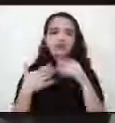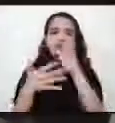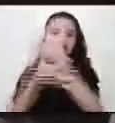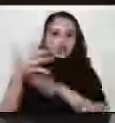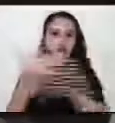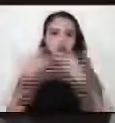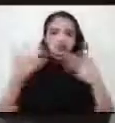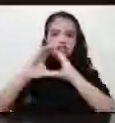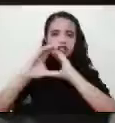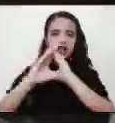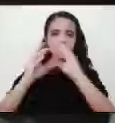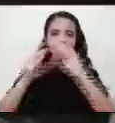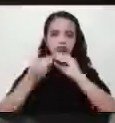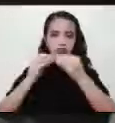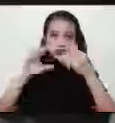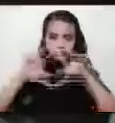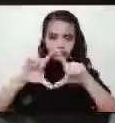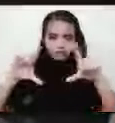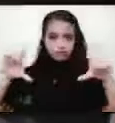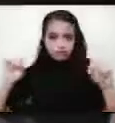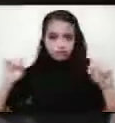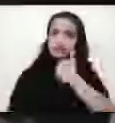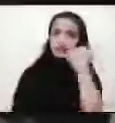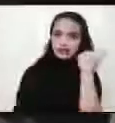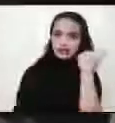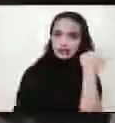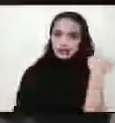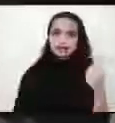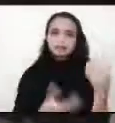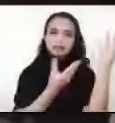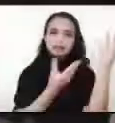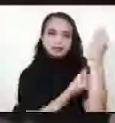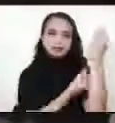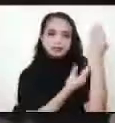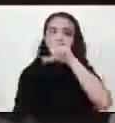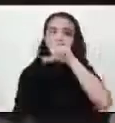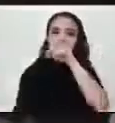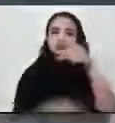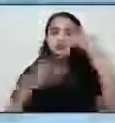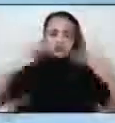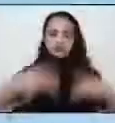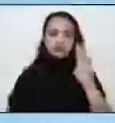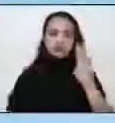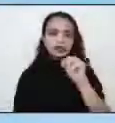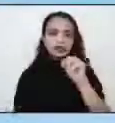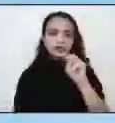sa kanilang naging shooting sa Japan. Panoorin po natin yan dito sa Talk BIZ.